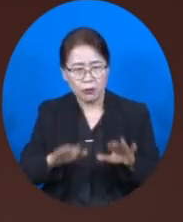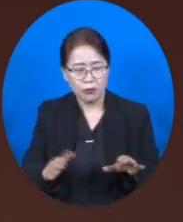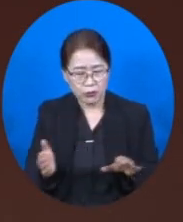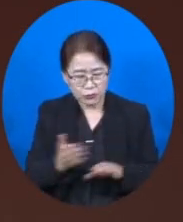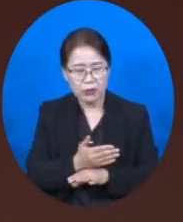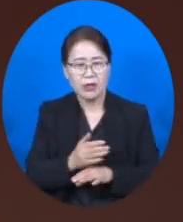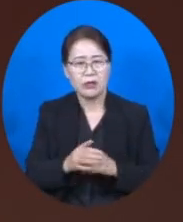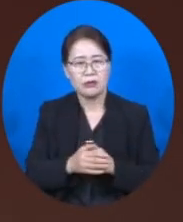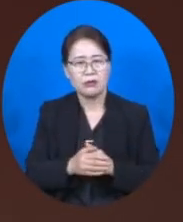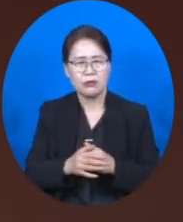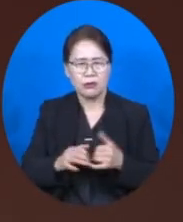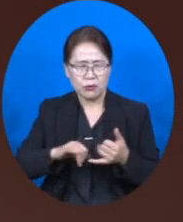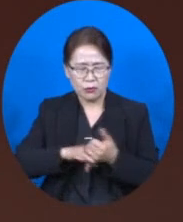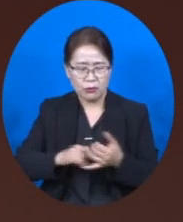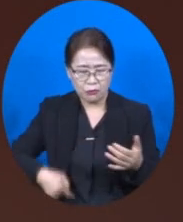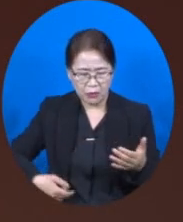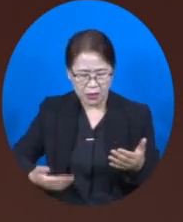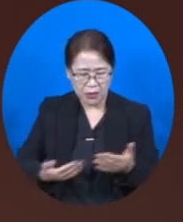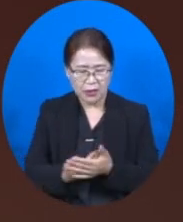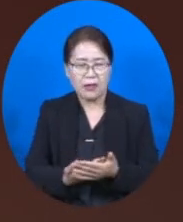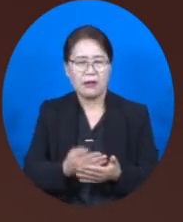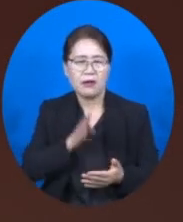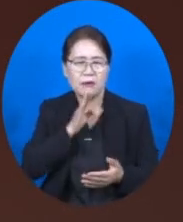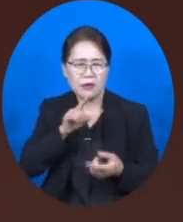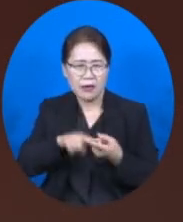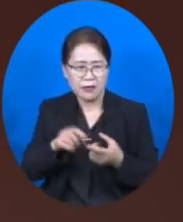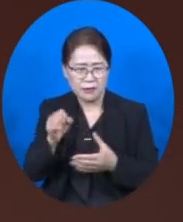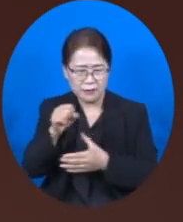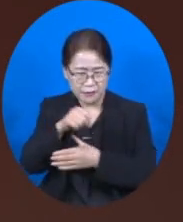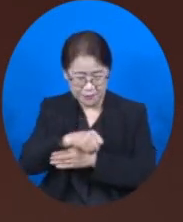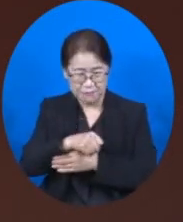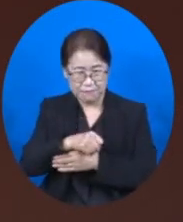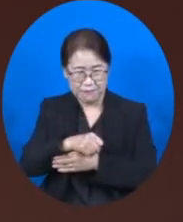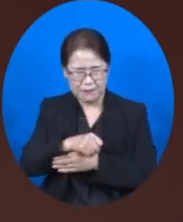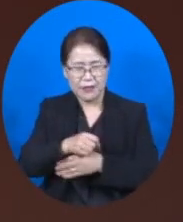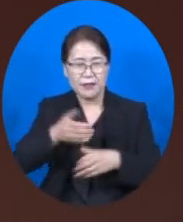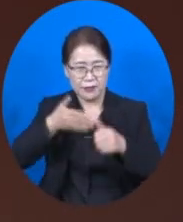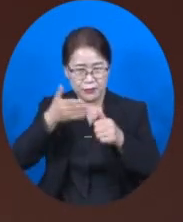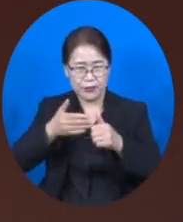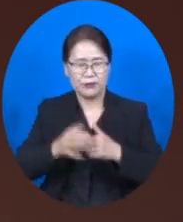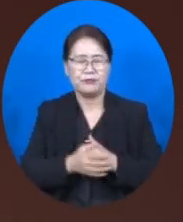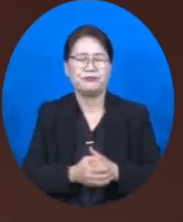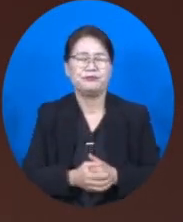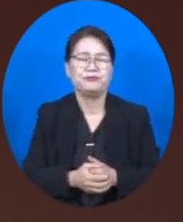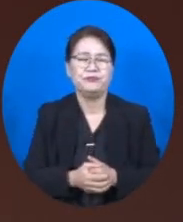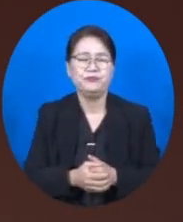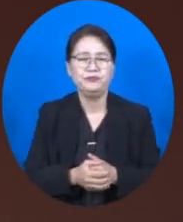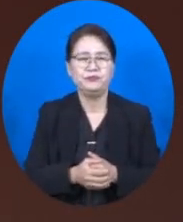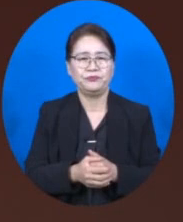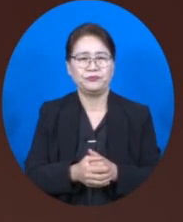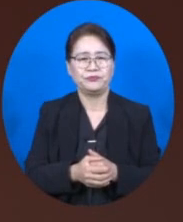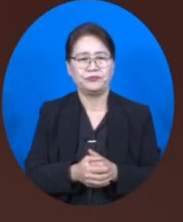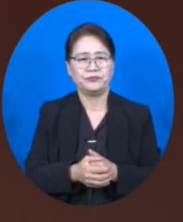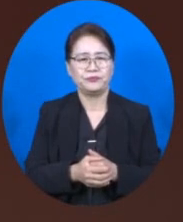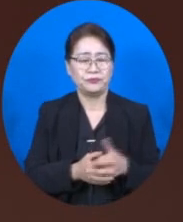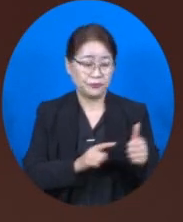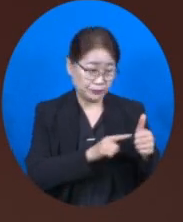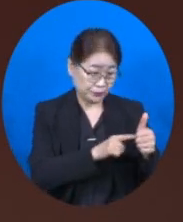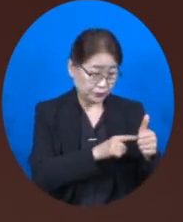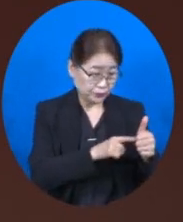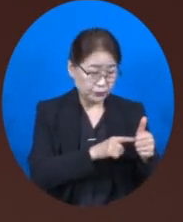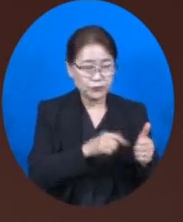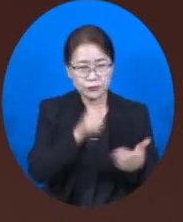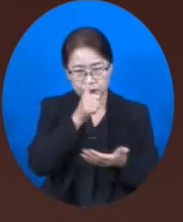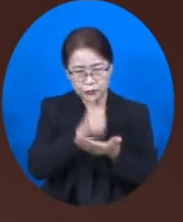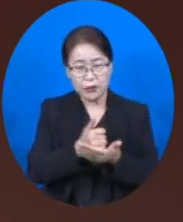열매를 꼭 맺을 수 있기를 주님의 이름으로 축복합니다 이렇게 삭개오가 자신의